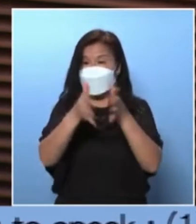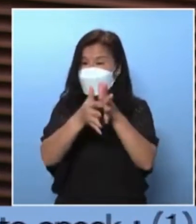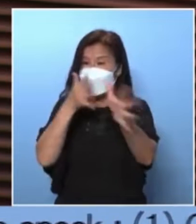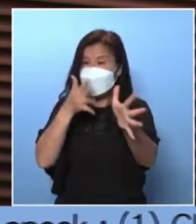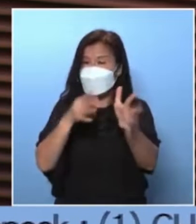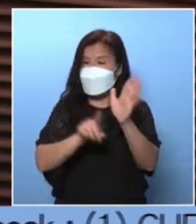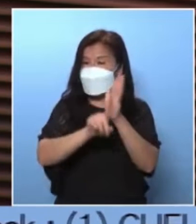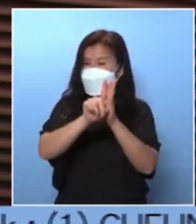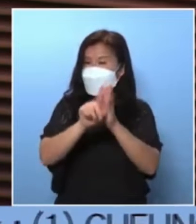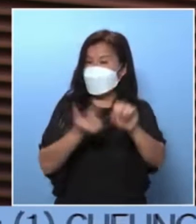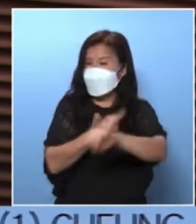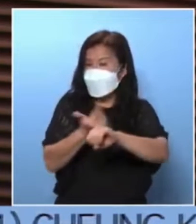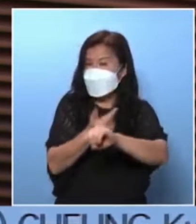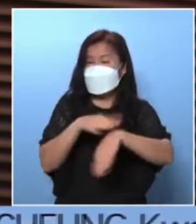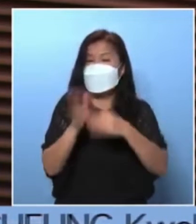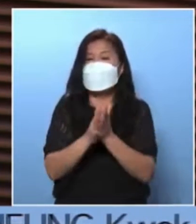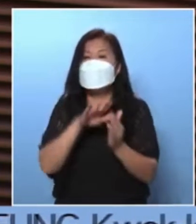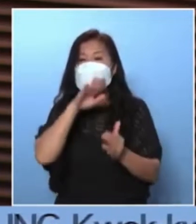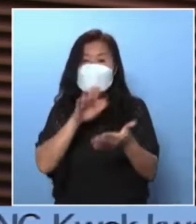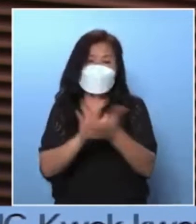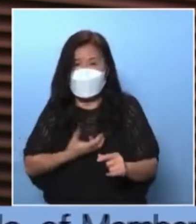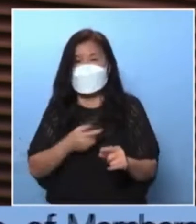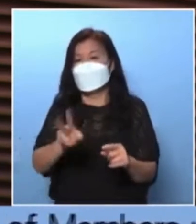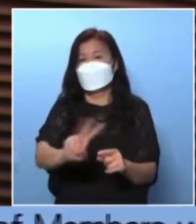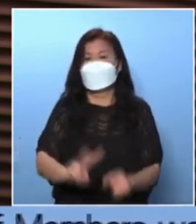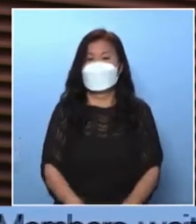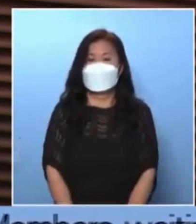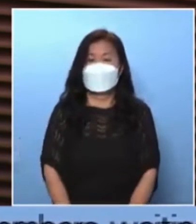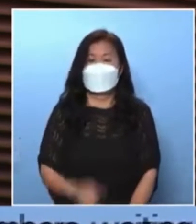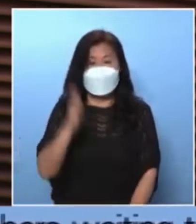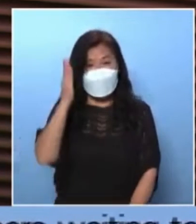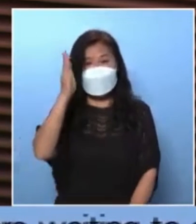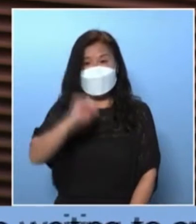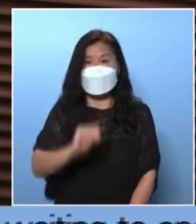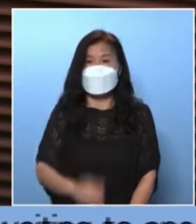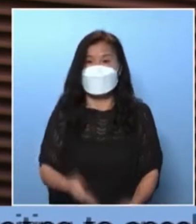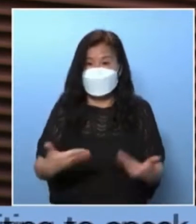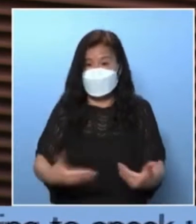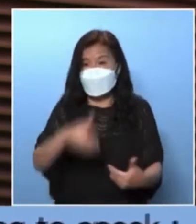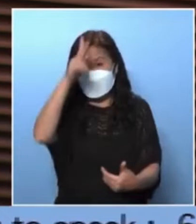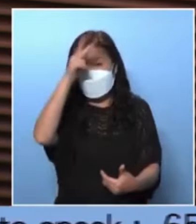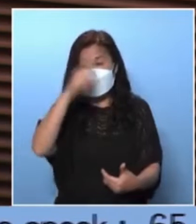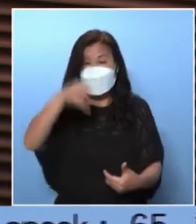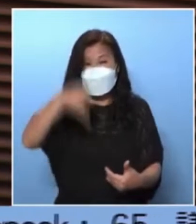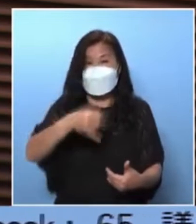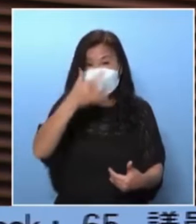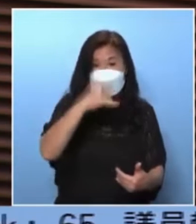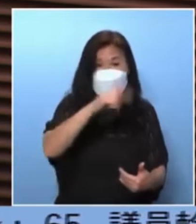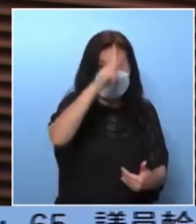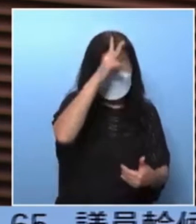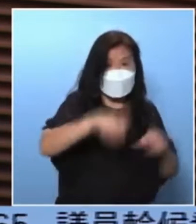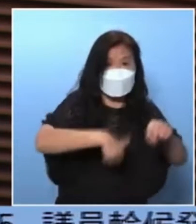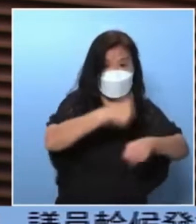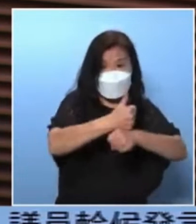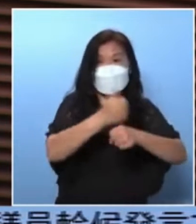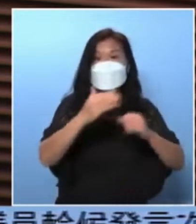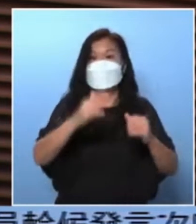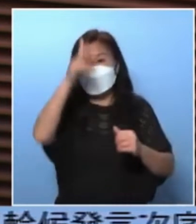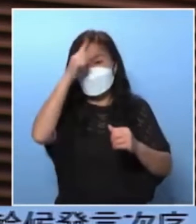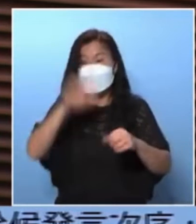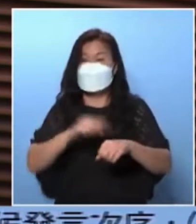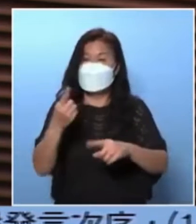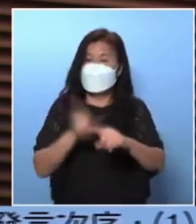攀升，最新是要去到6年以上。所以我是期望現屆政府以至下屆政府是繼續要